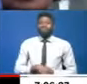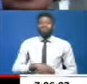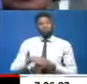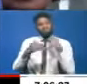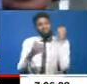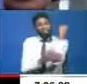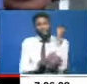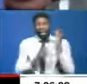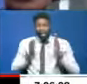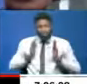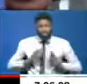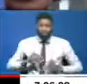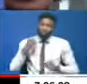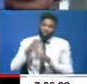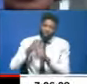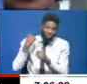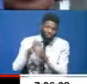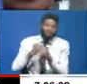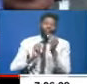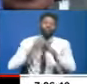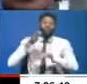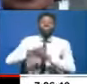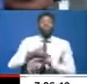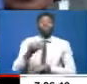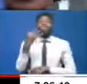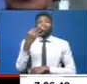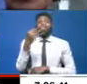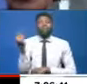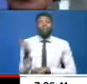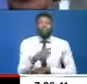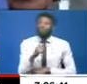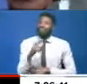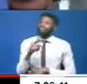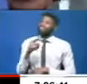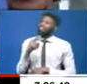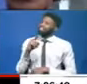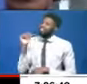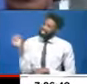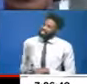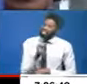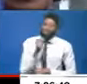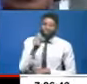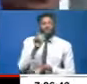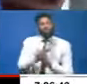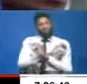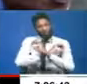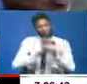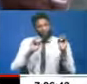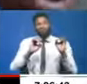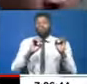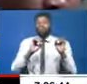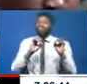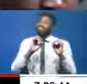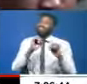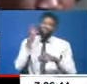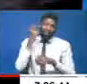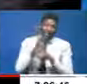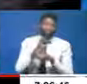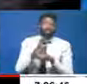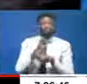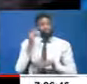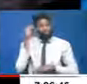mshahara. Very painful. And I know it and I can confirm. I have tried my best na tumefika